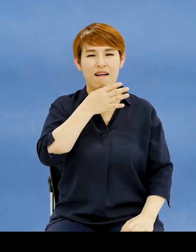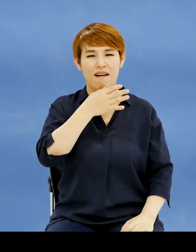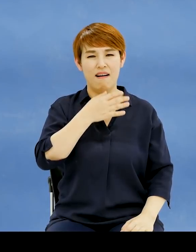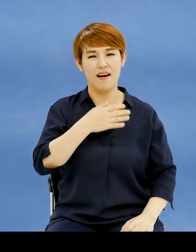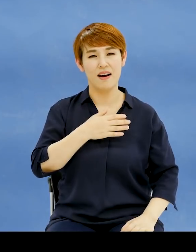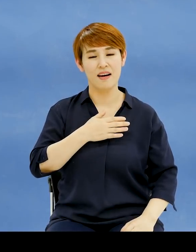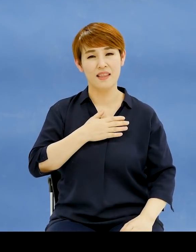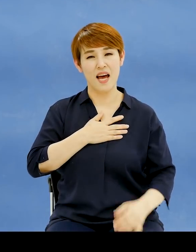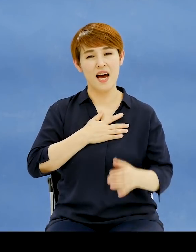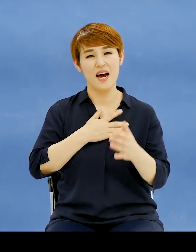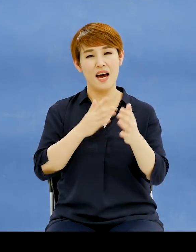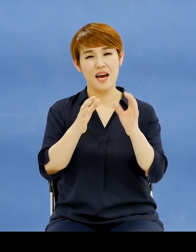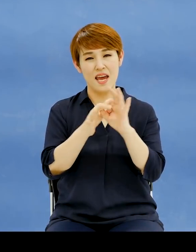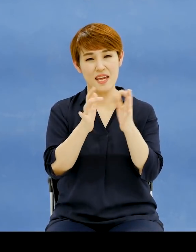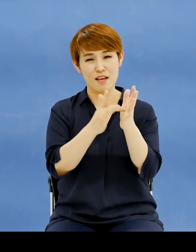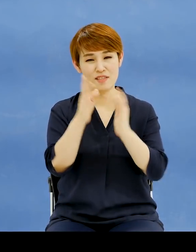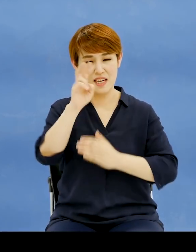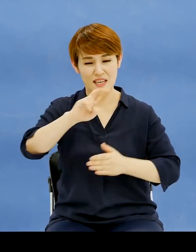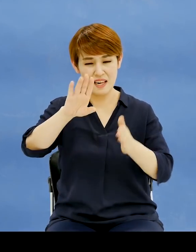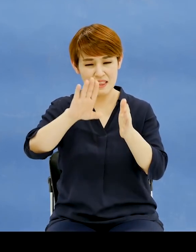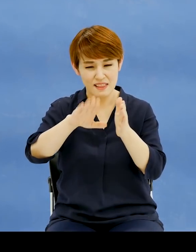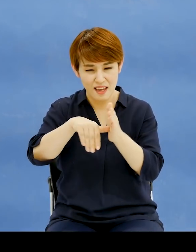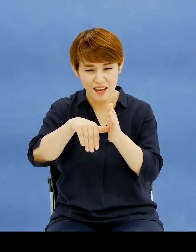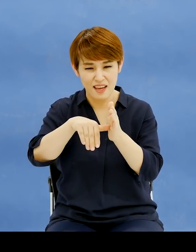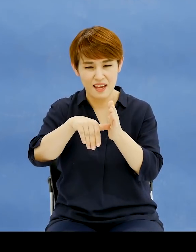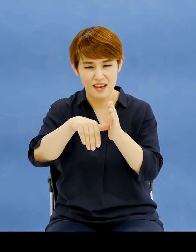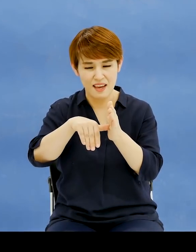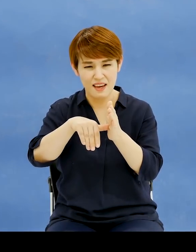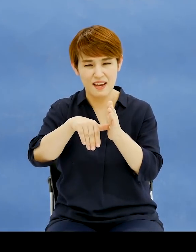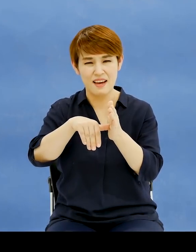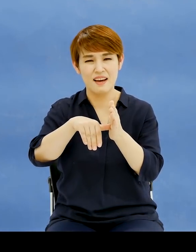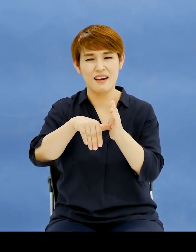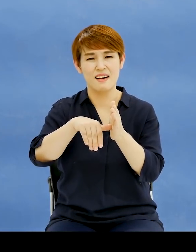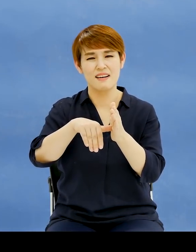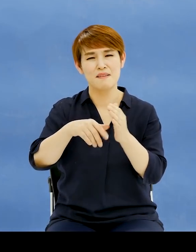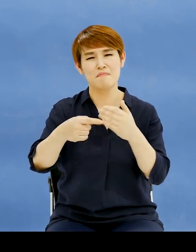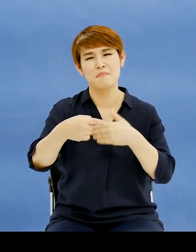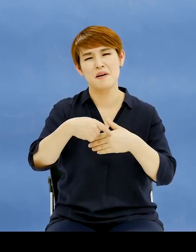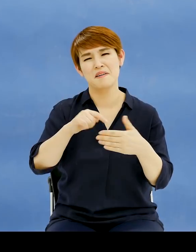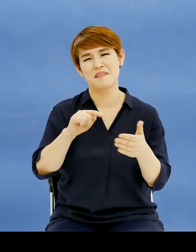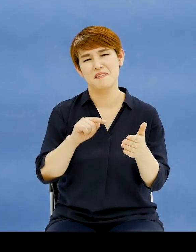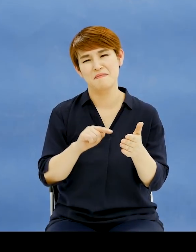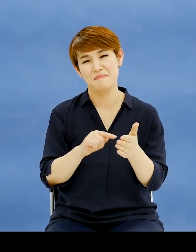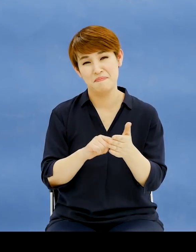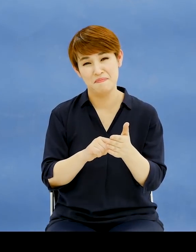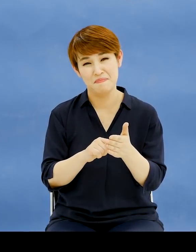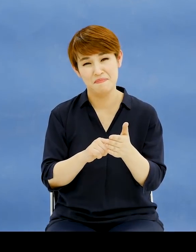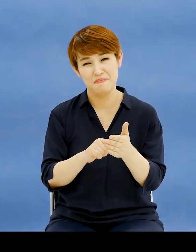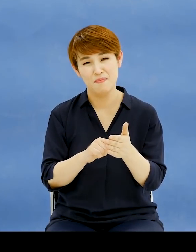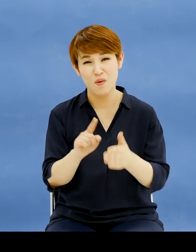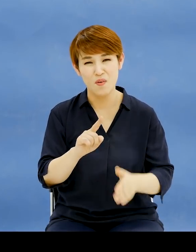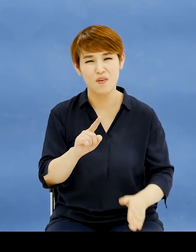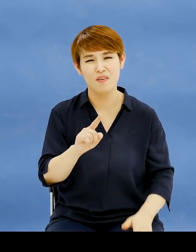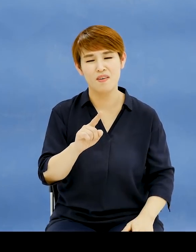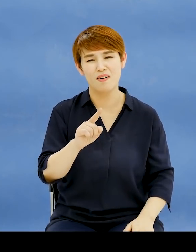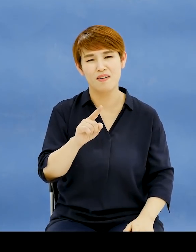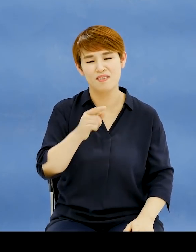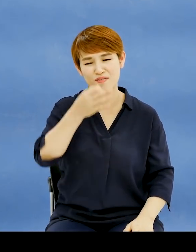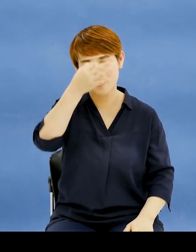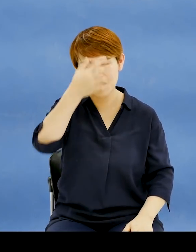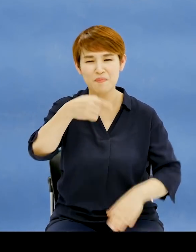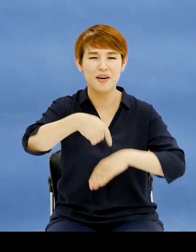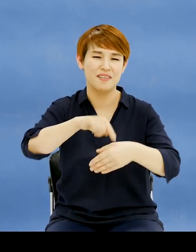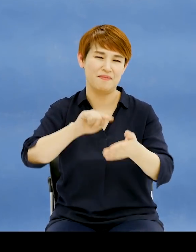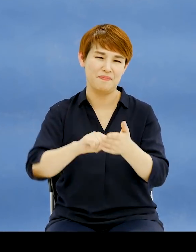느끼겠는 거예요. 그래서 제가 지금도 나의 예수 찬양 좋아하는데 그 찬양만 하면 눈물이 나요. 그런 마음이 진짜 죄송해요.